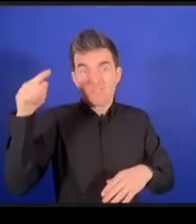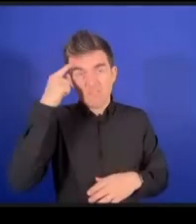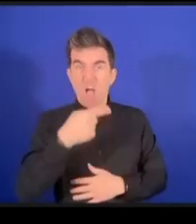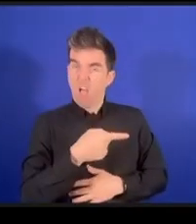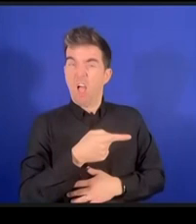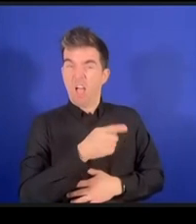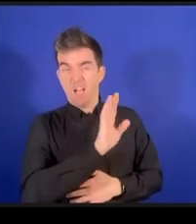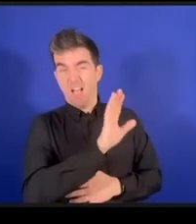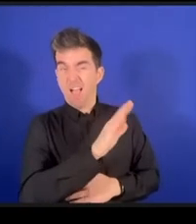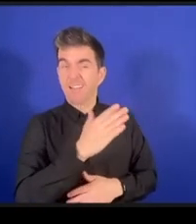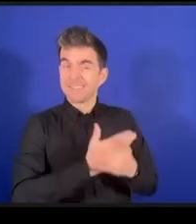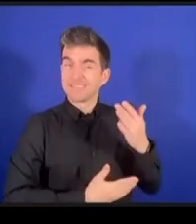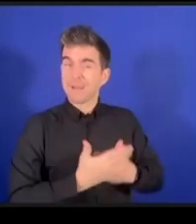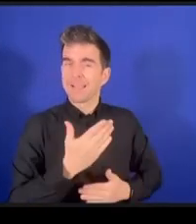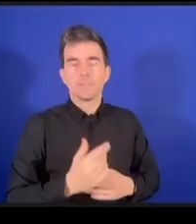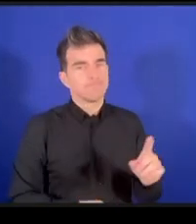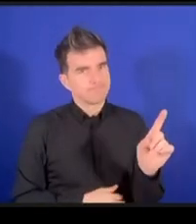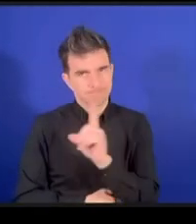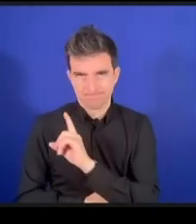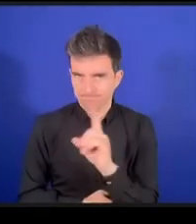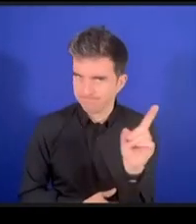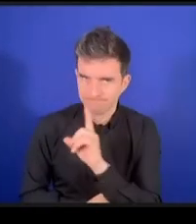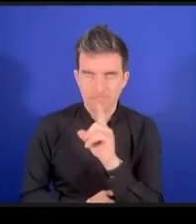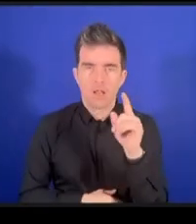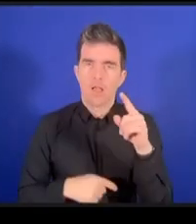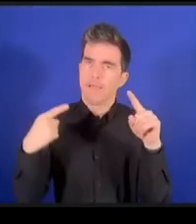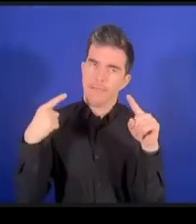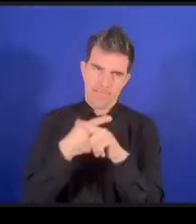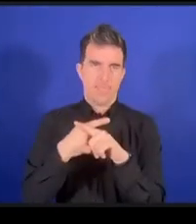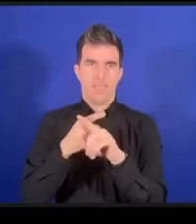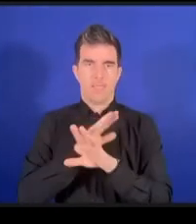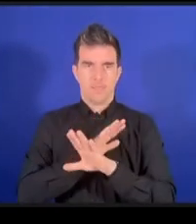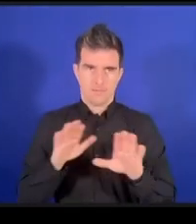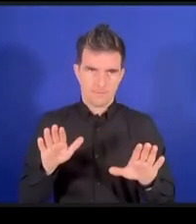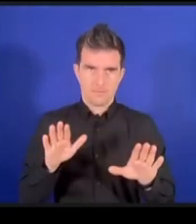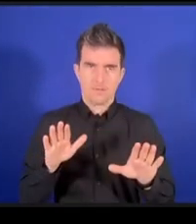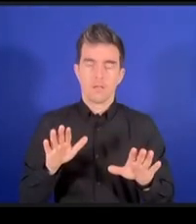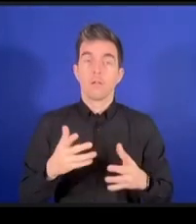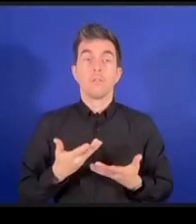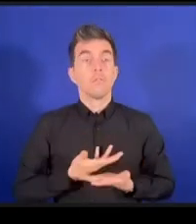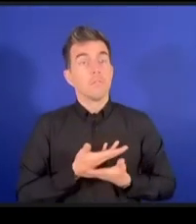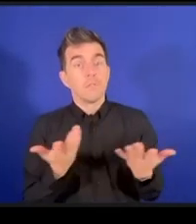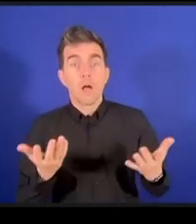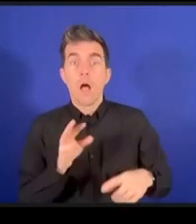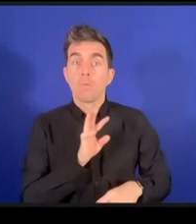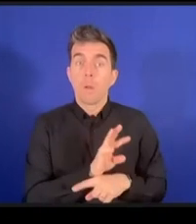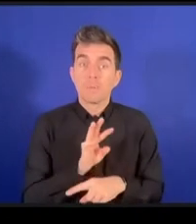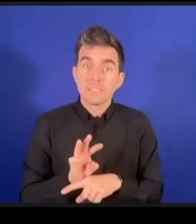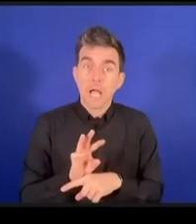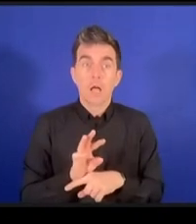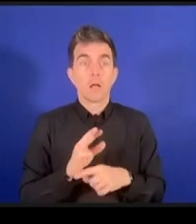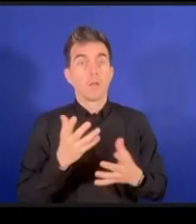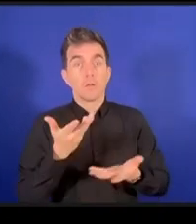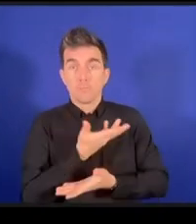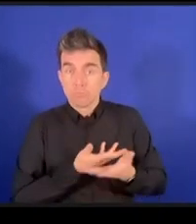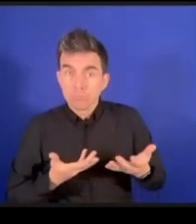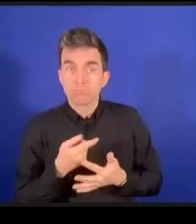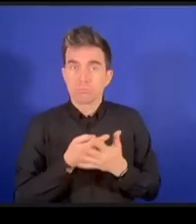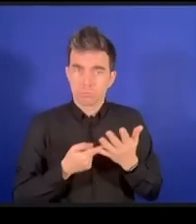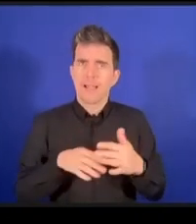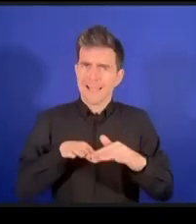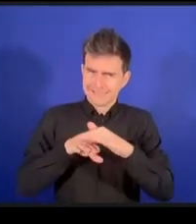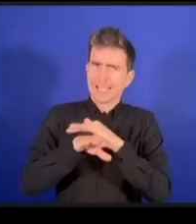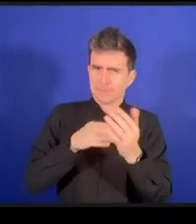инвалидностью пойдёт на пользу только тем у кого есть инвалидность нет